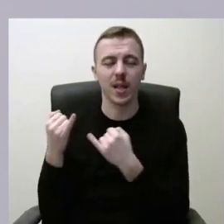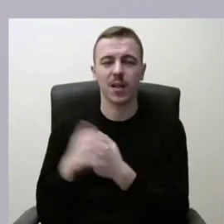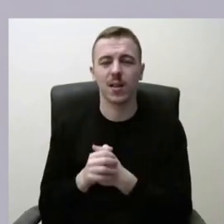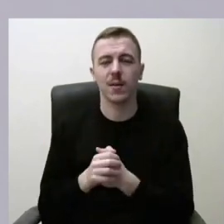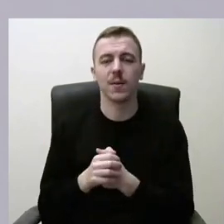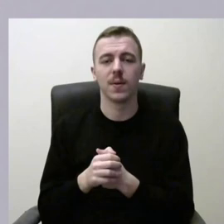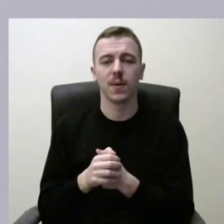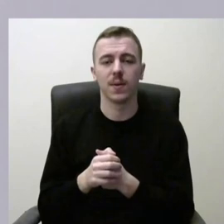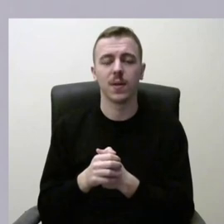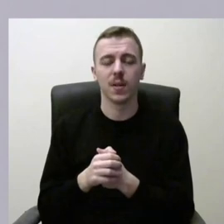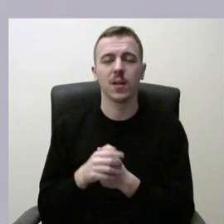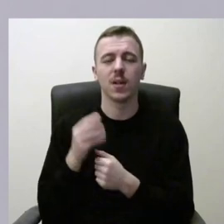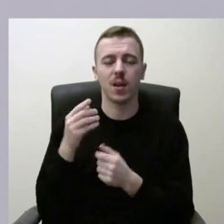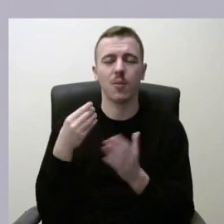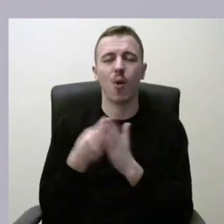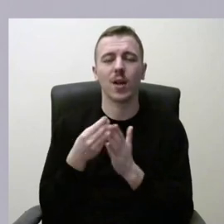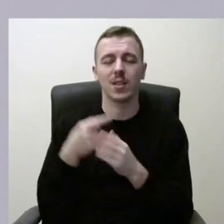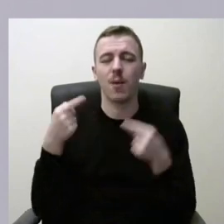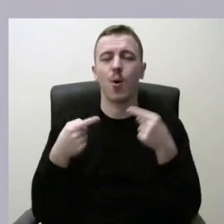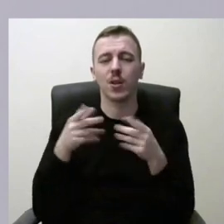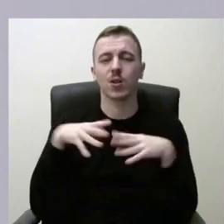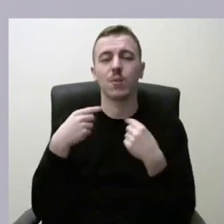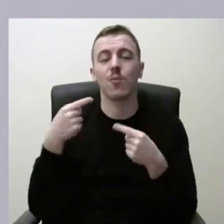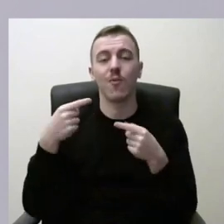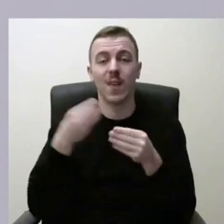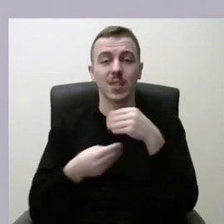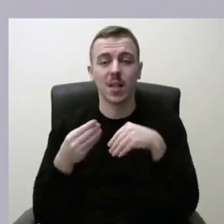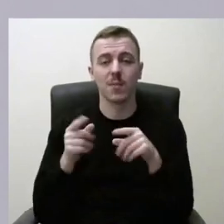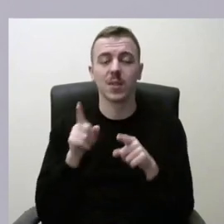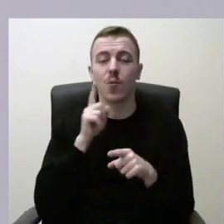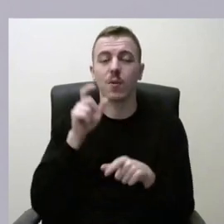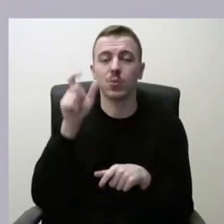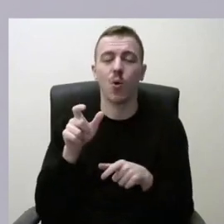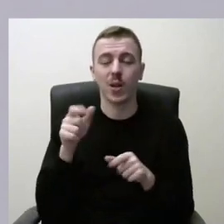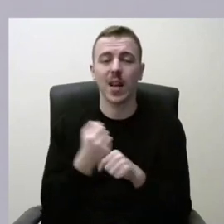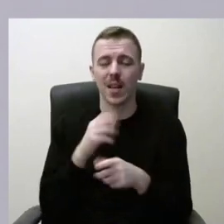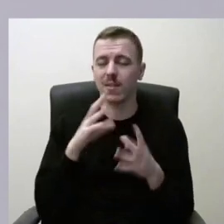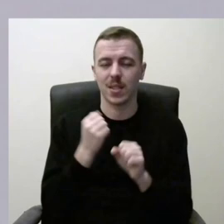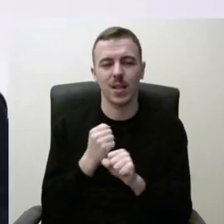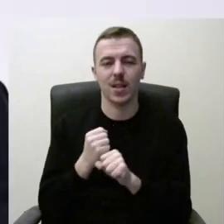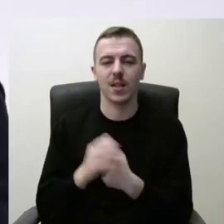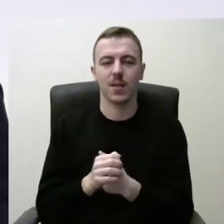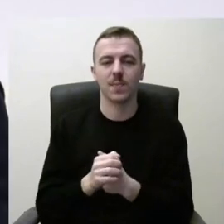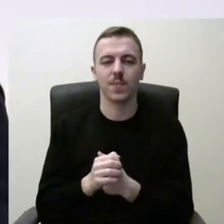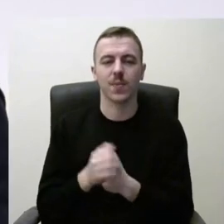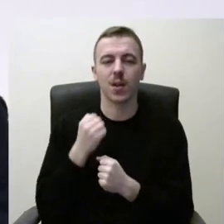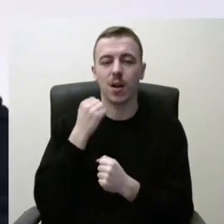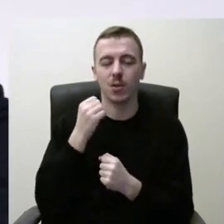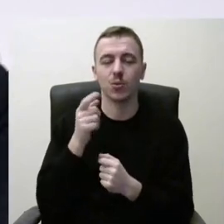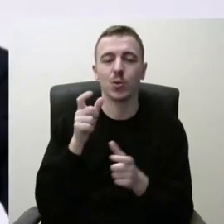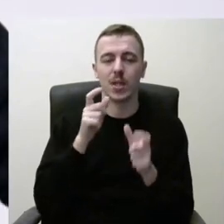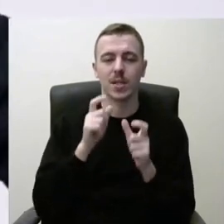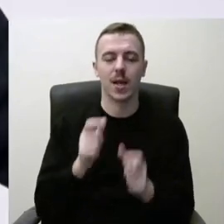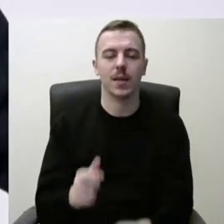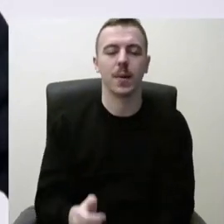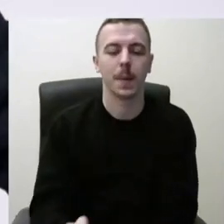ir mokestinė politika šeimų verslams, jaunam žmogui darbinti. Visą tą reikia daryti. Dėkui jums už atsakymą. Dabar